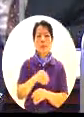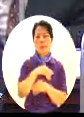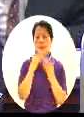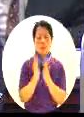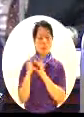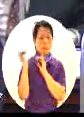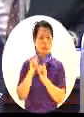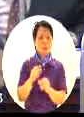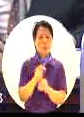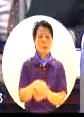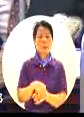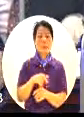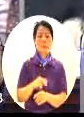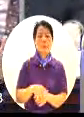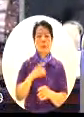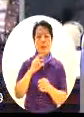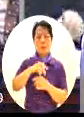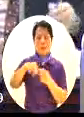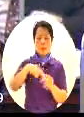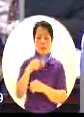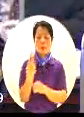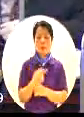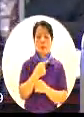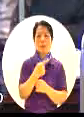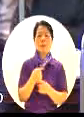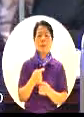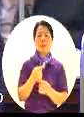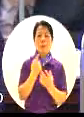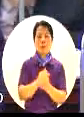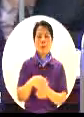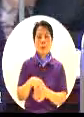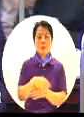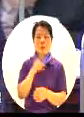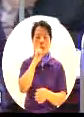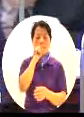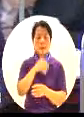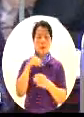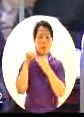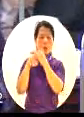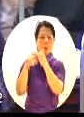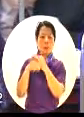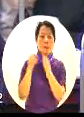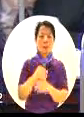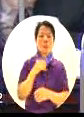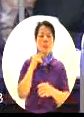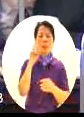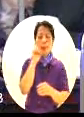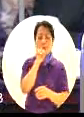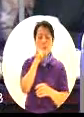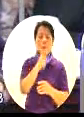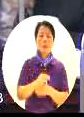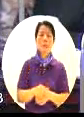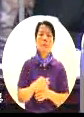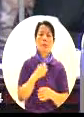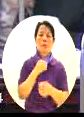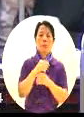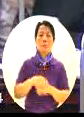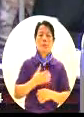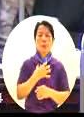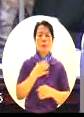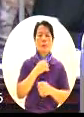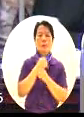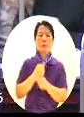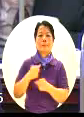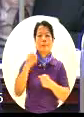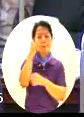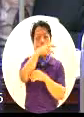到我们的博二港边旧的仓库、旧的哈马星车站，包括我们那个车